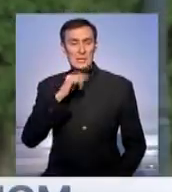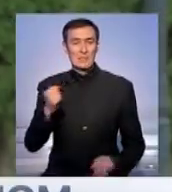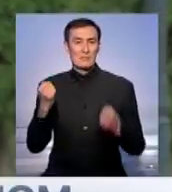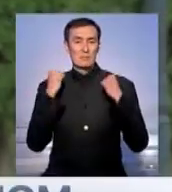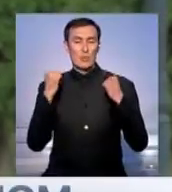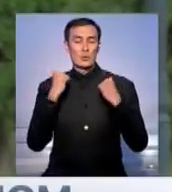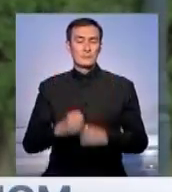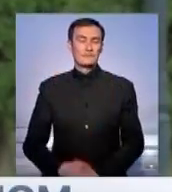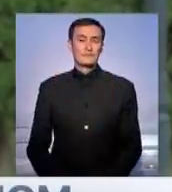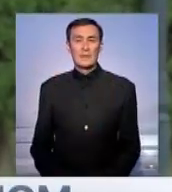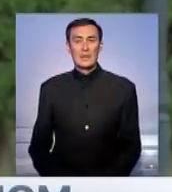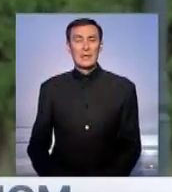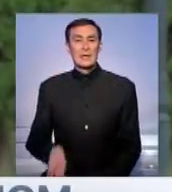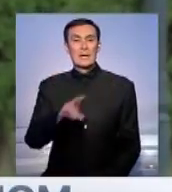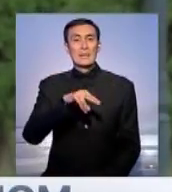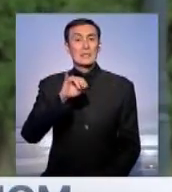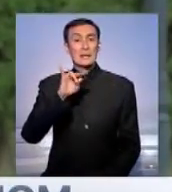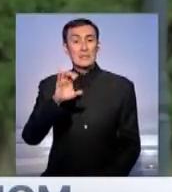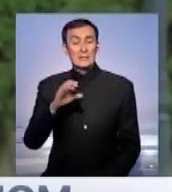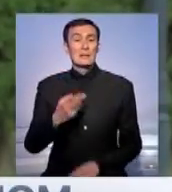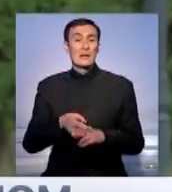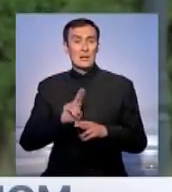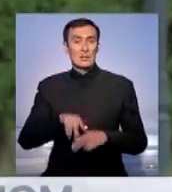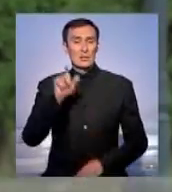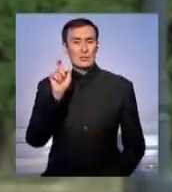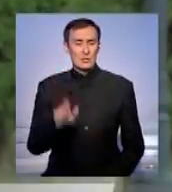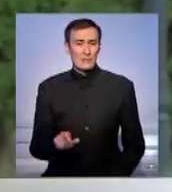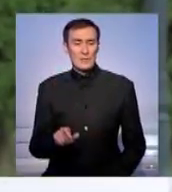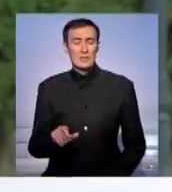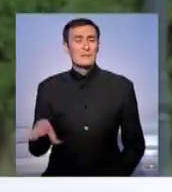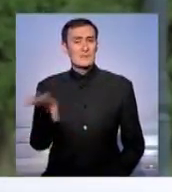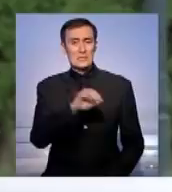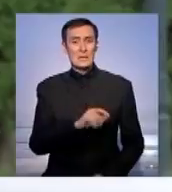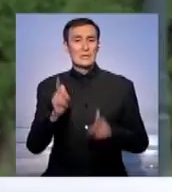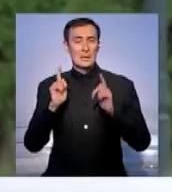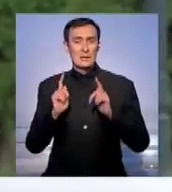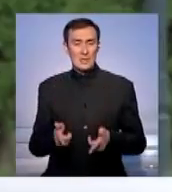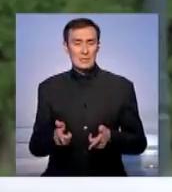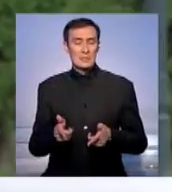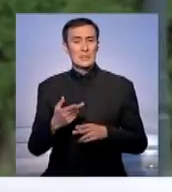Казахстана. Денис — это именно тот человек, и со мной, скорее всего, все согласятся, это